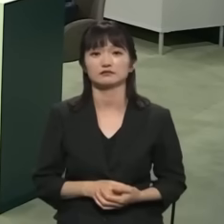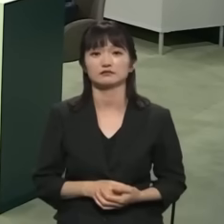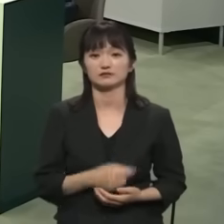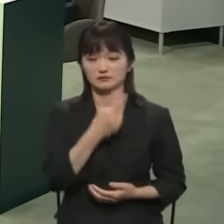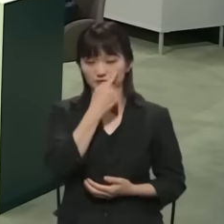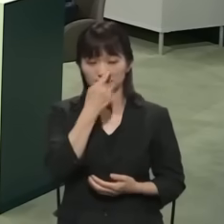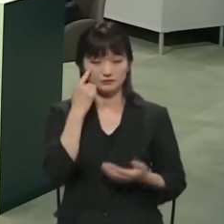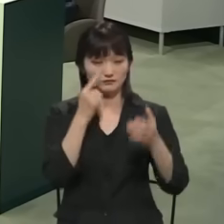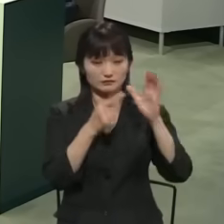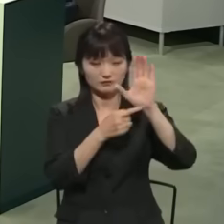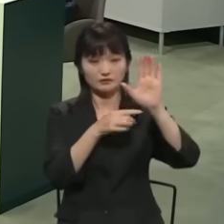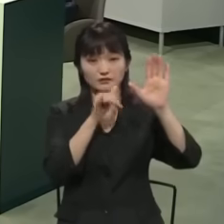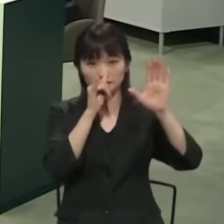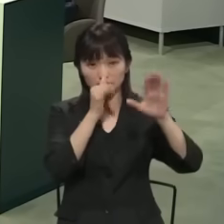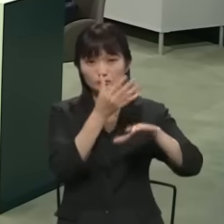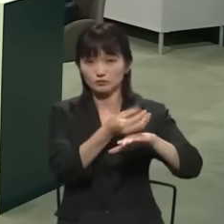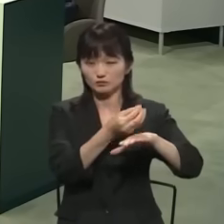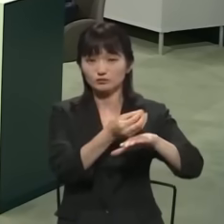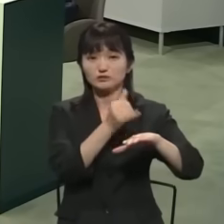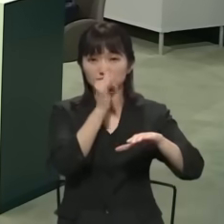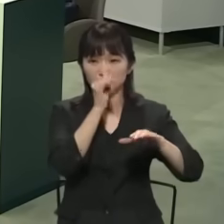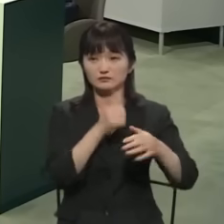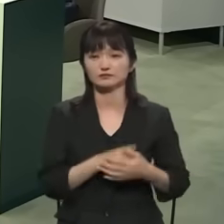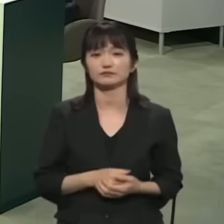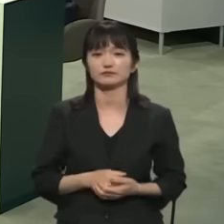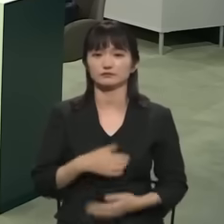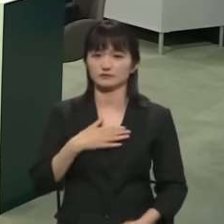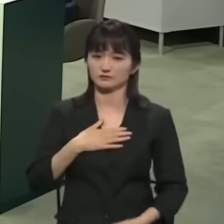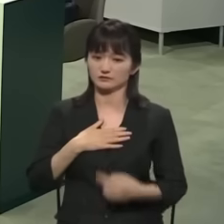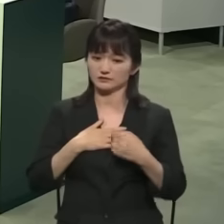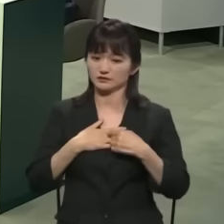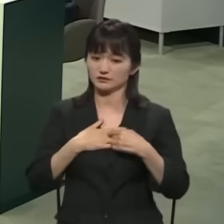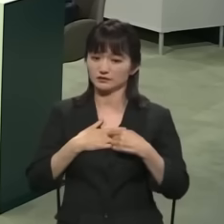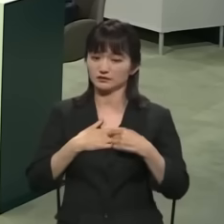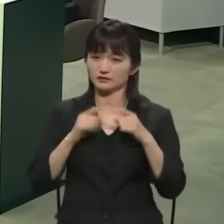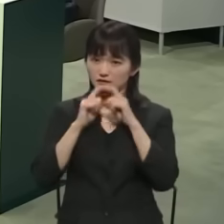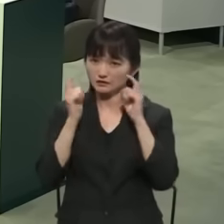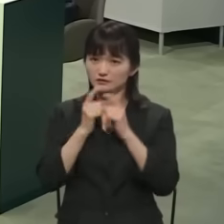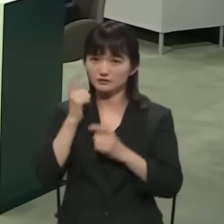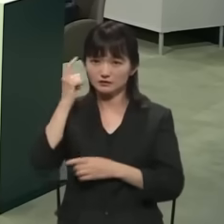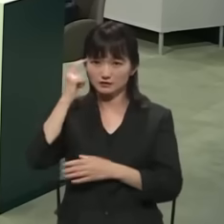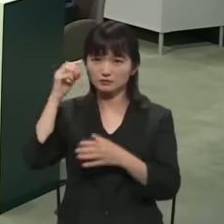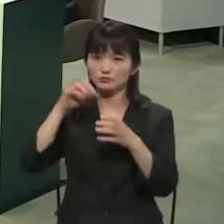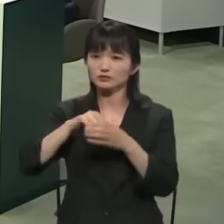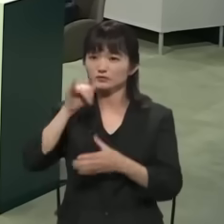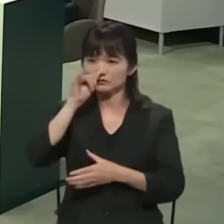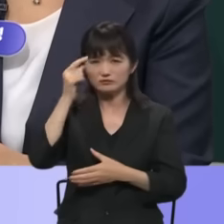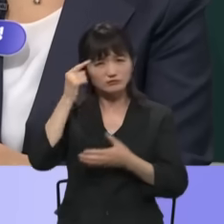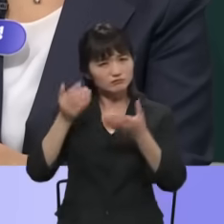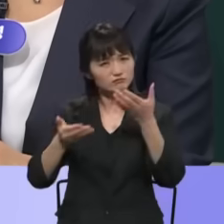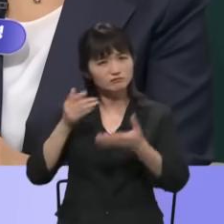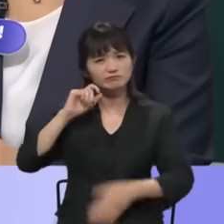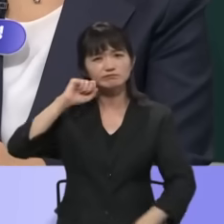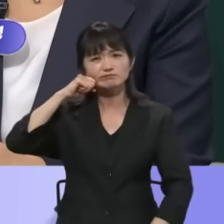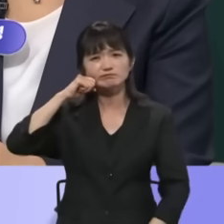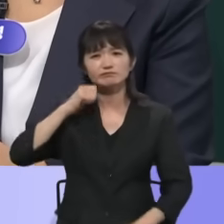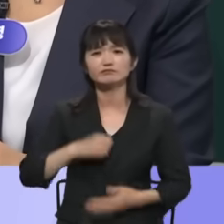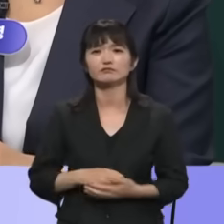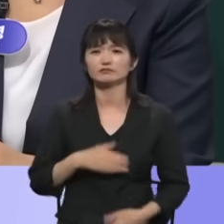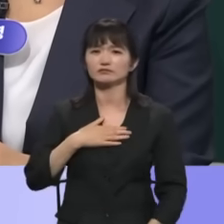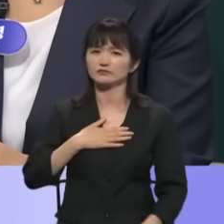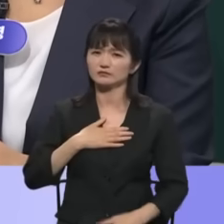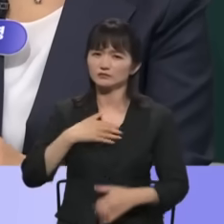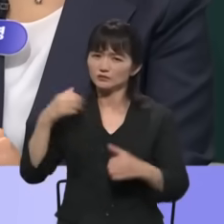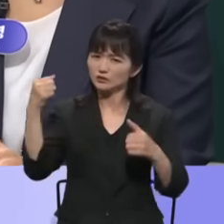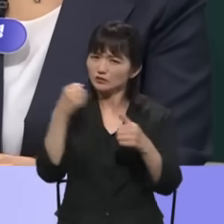정서적 확대의 경우에는 또 주관성이 또 개입이 될 수도 있고 판단하기가 좀 어려울 것 같은데 좀 정서적